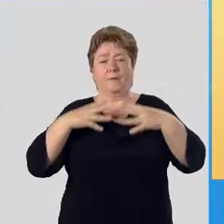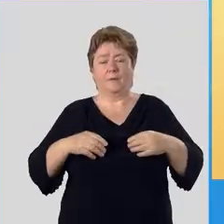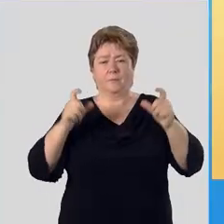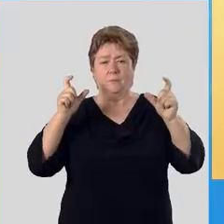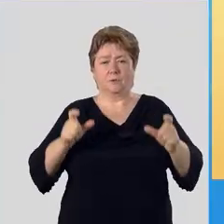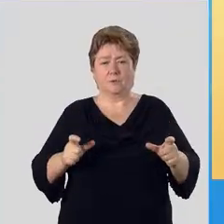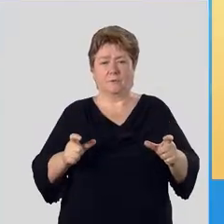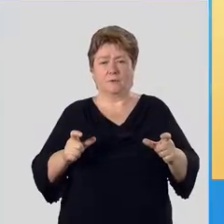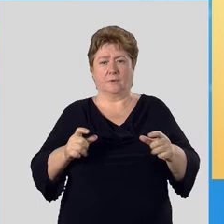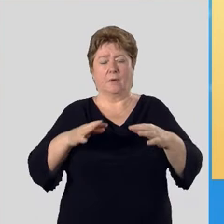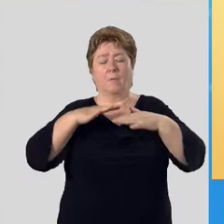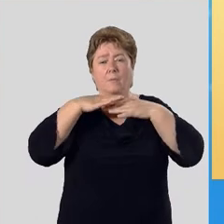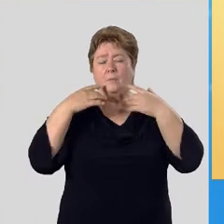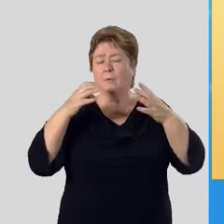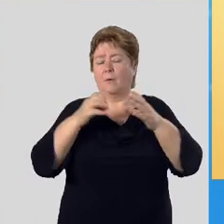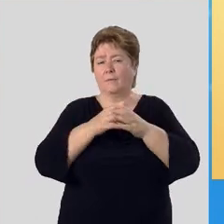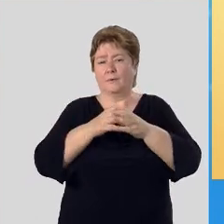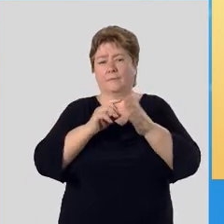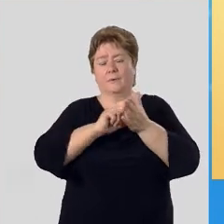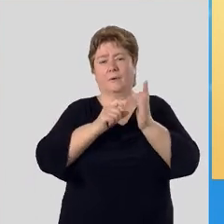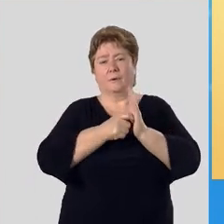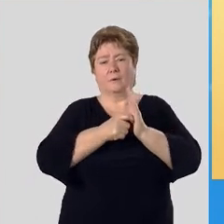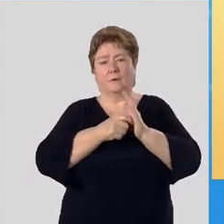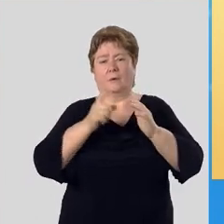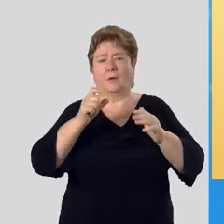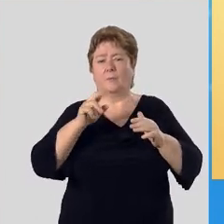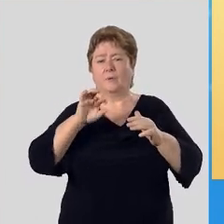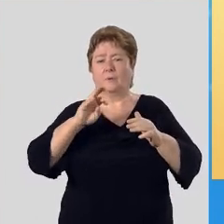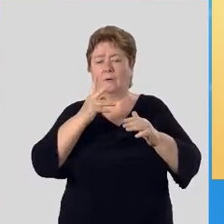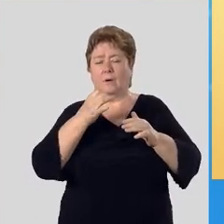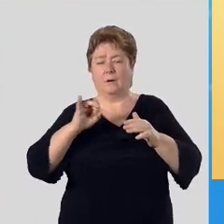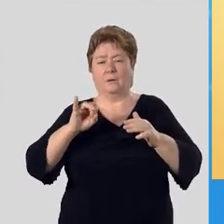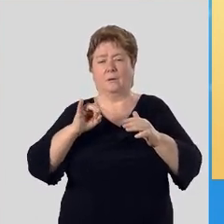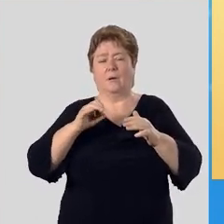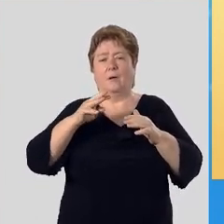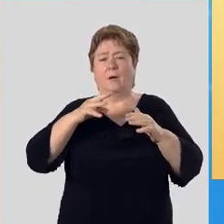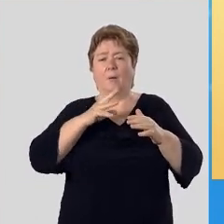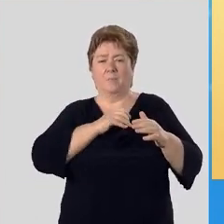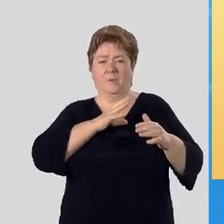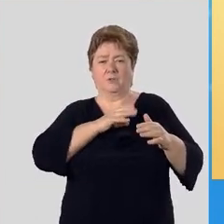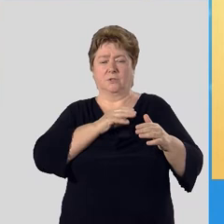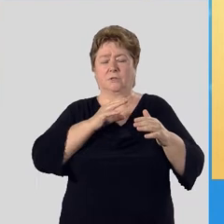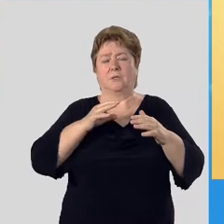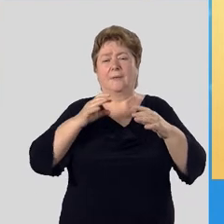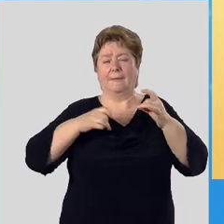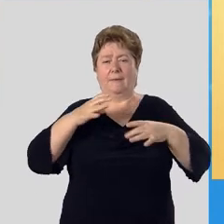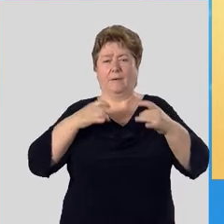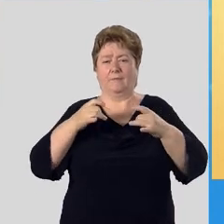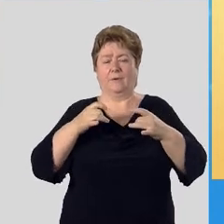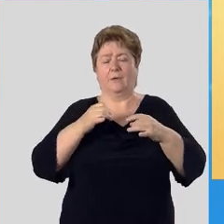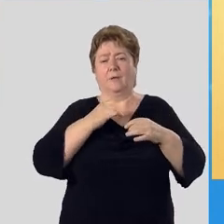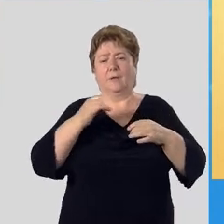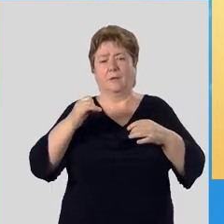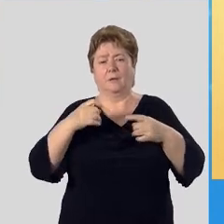организме человека несколько видов клеток – эпителиальные, мышечные, нервные